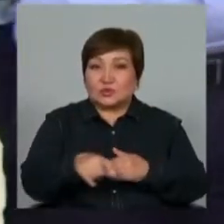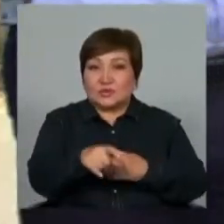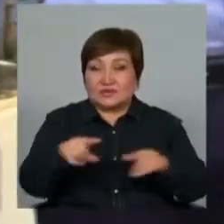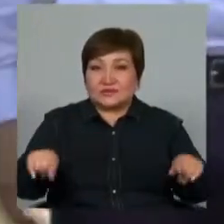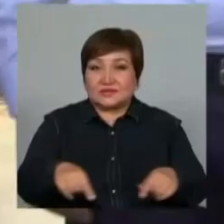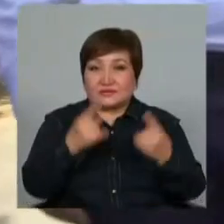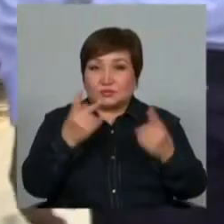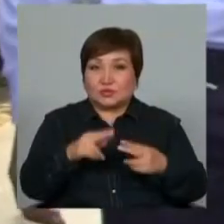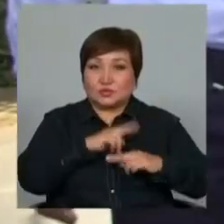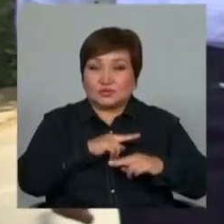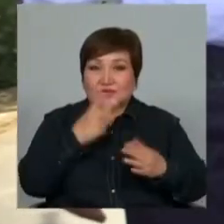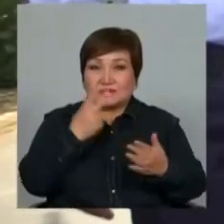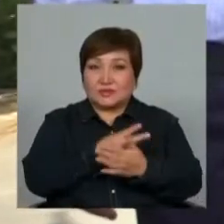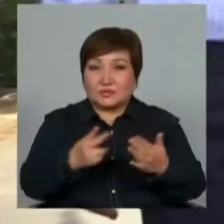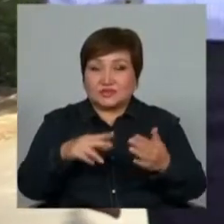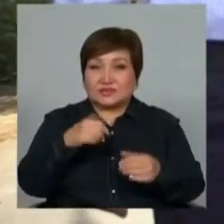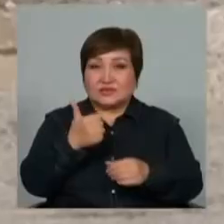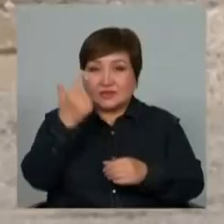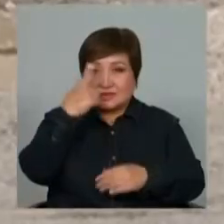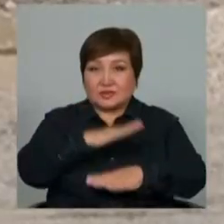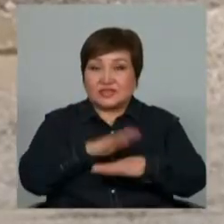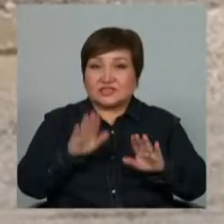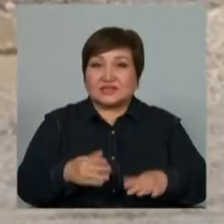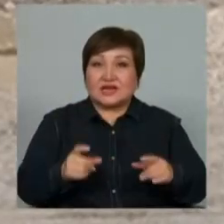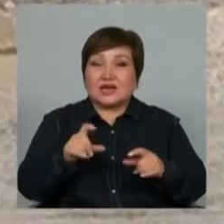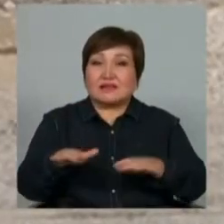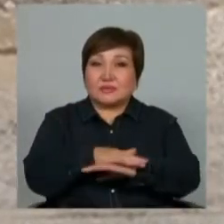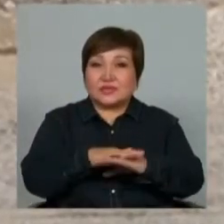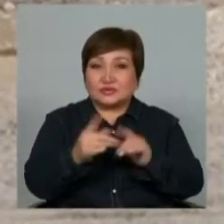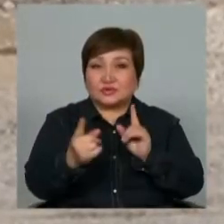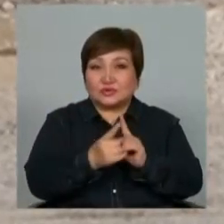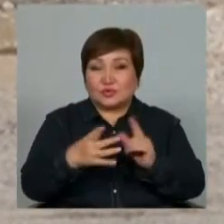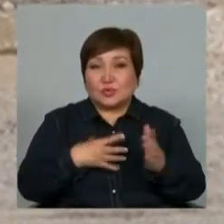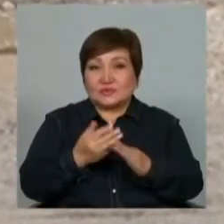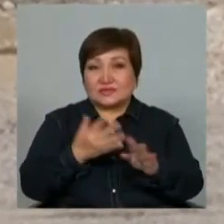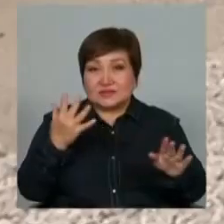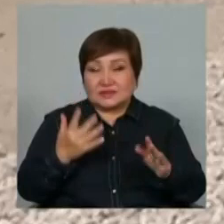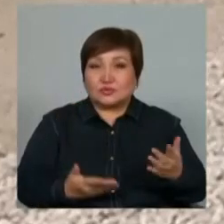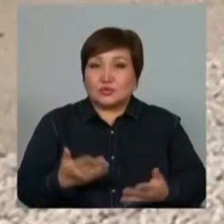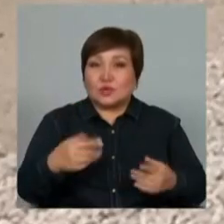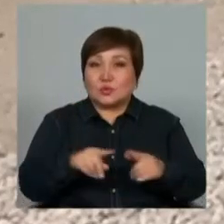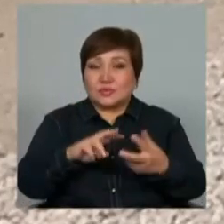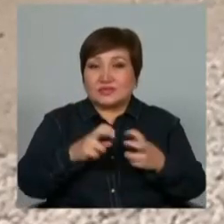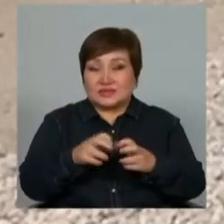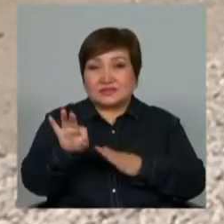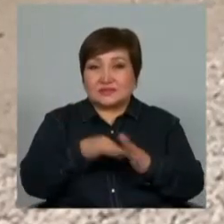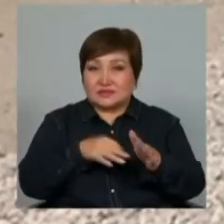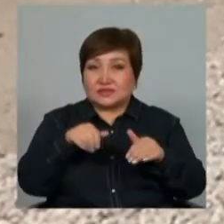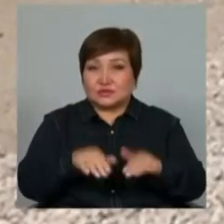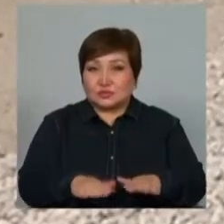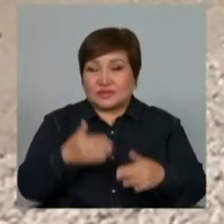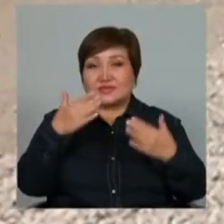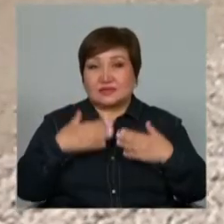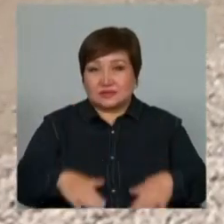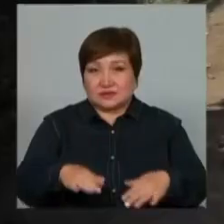жұмысты қарап шыққан қала әкімі жергілікті халықпен жүздесті. Өз кезегінде тұрғындар мәселенің осылай дер кезінде шешілгеніне ризашылықтарын